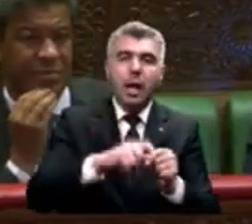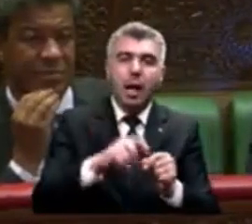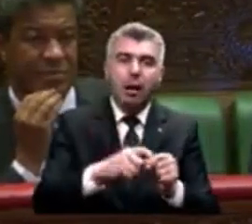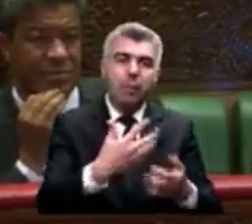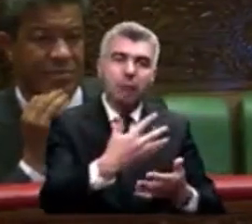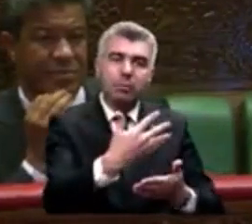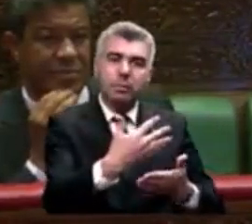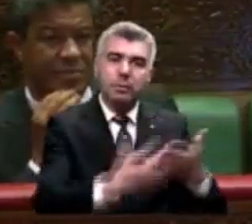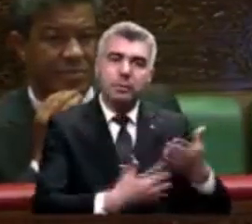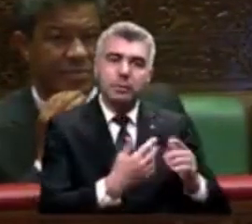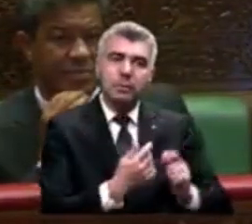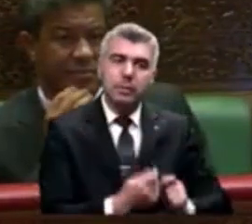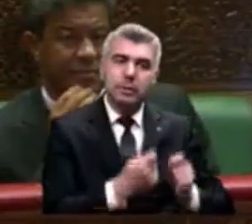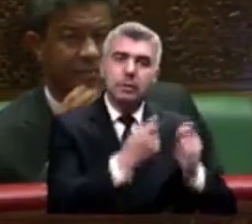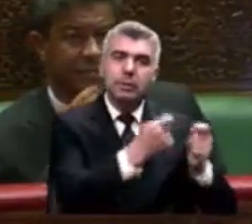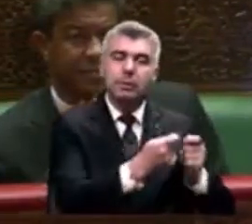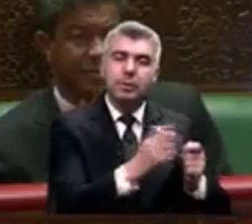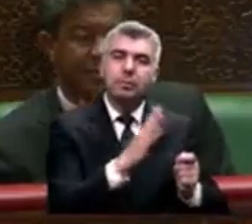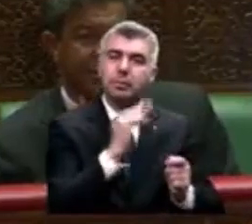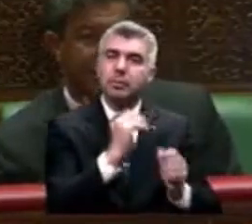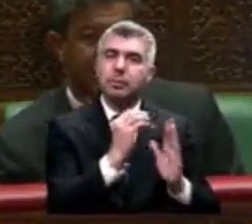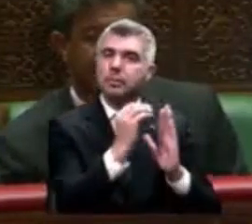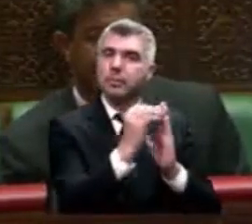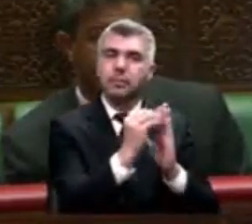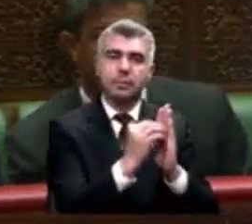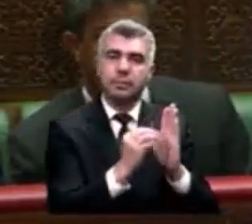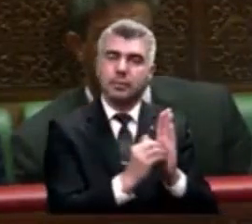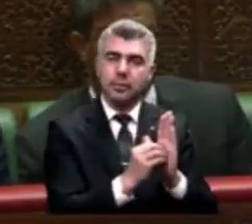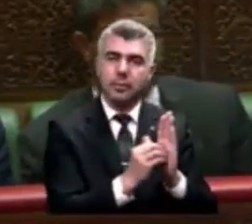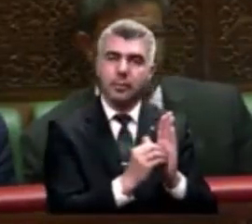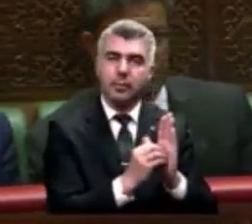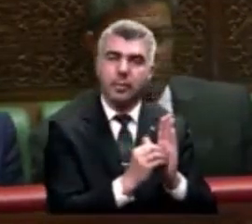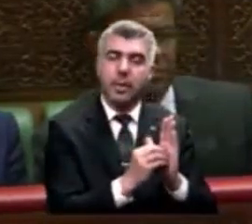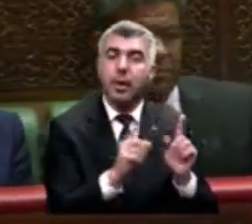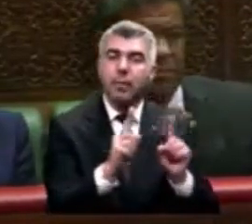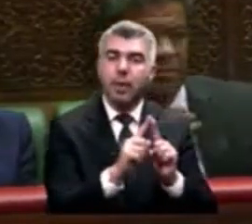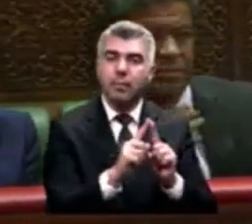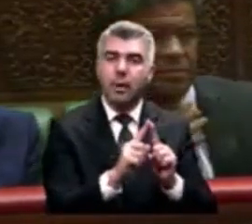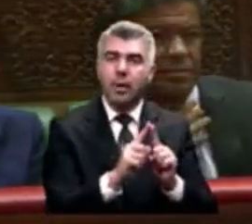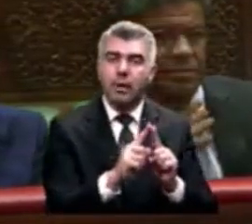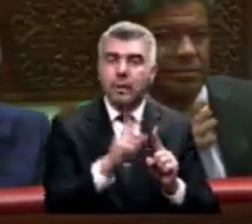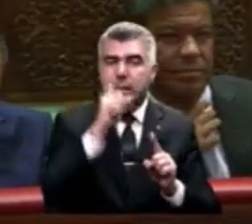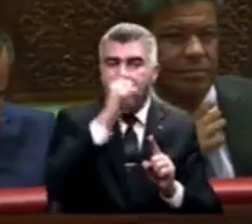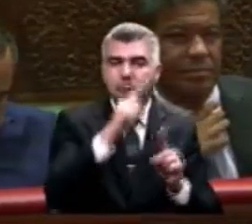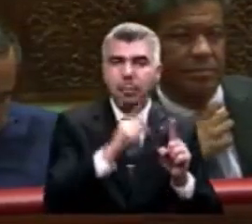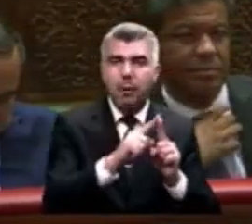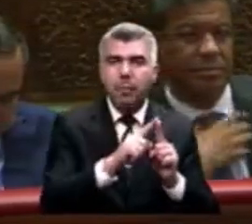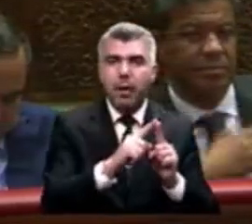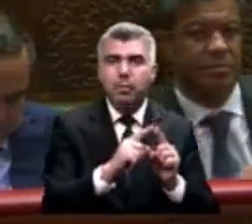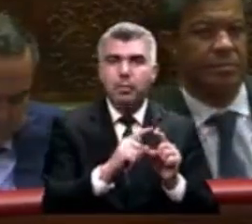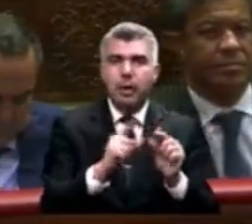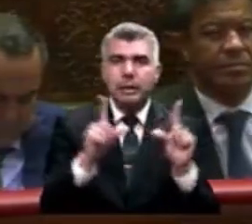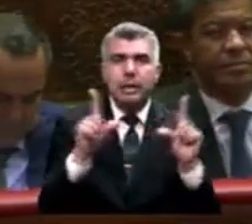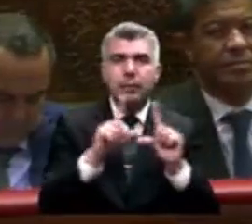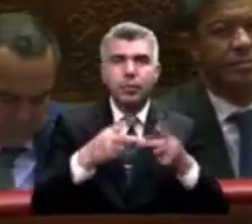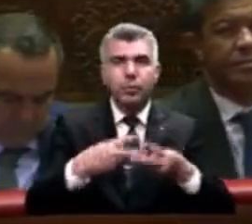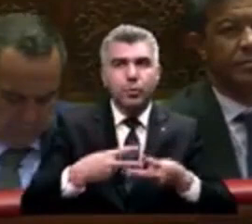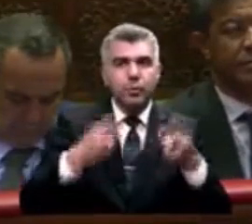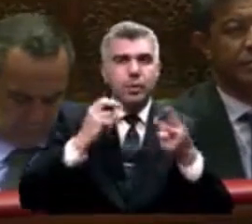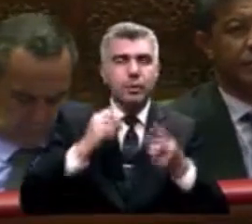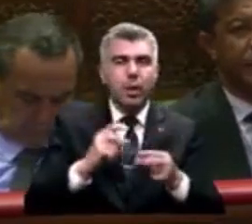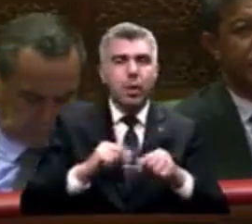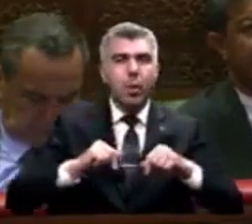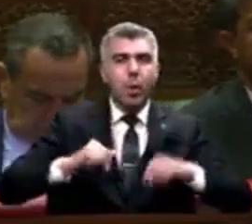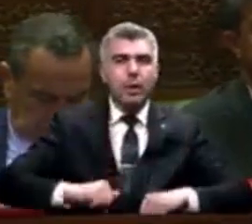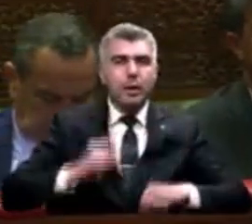مذكرة مشتركة. والأدهى من ذلك سيد الوزير هو تصريحكم الغريب على أن النقابات قدمت ملفا واحدا هو